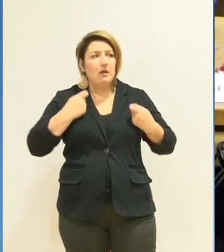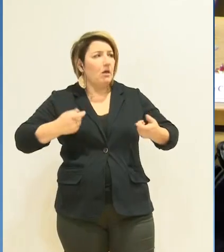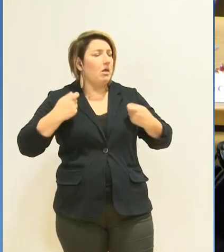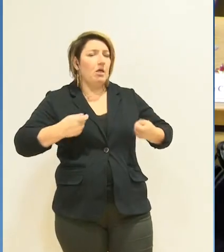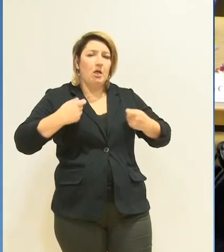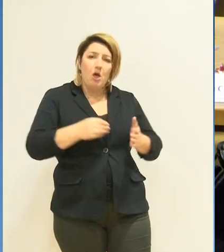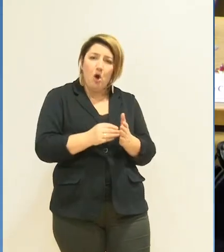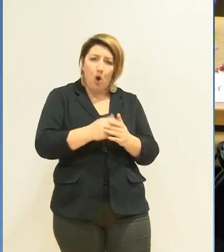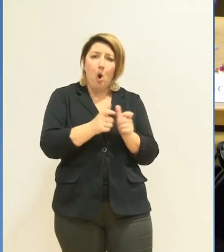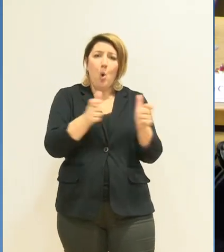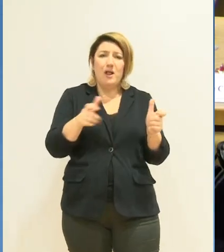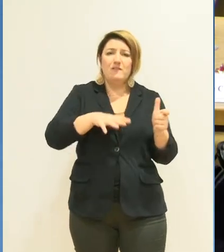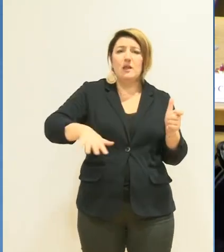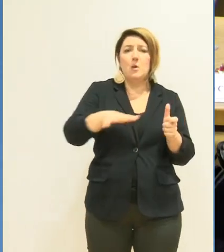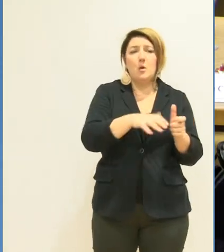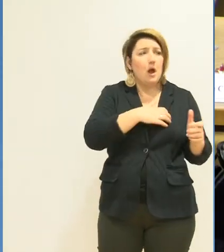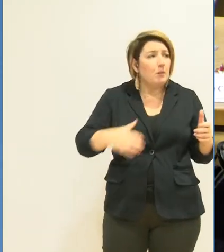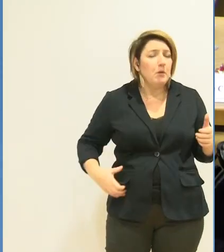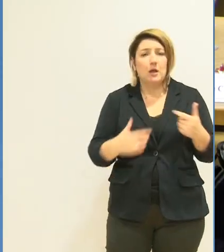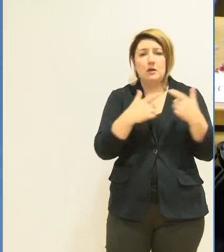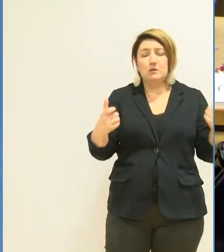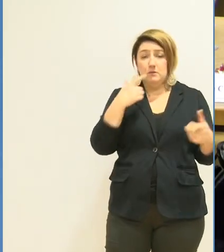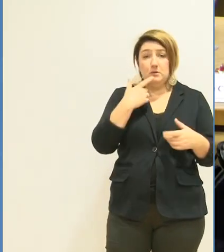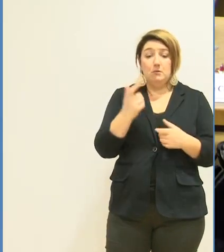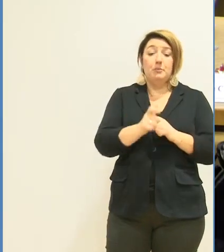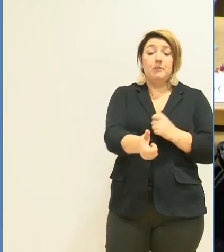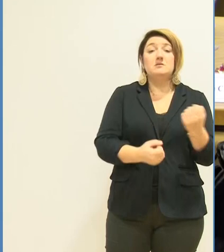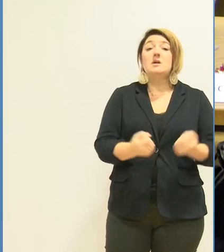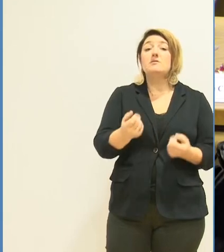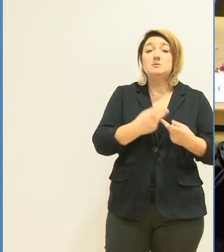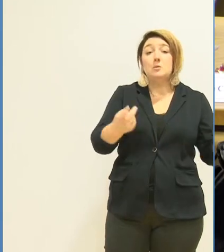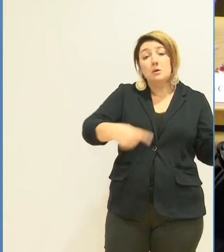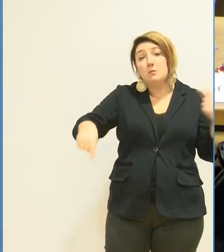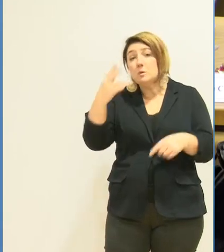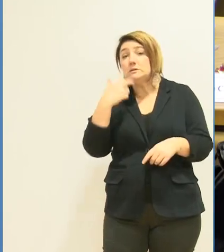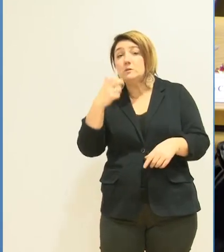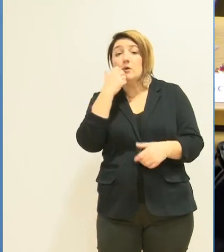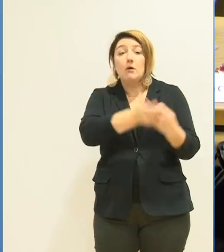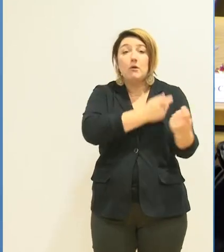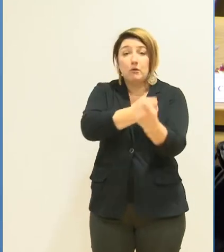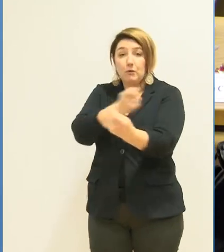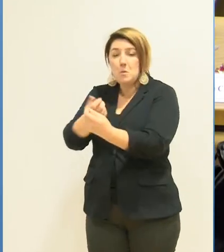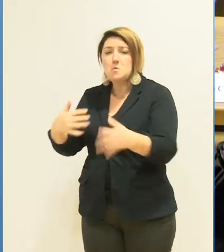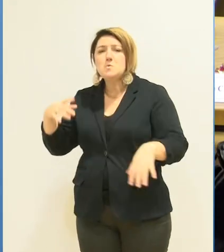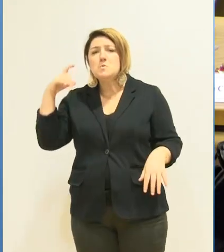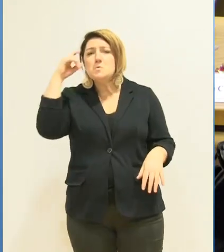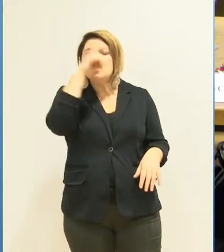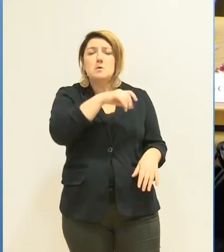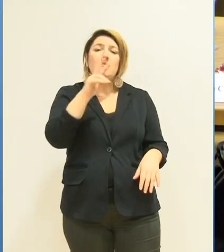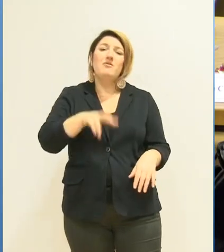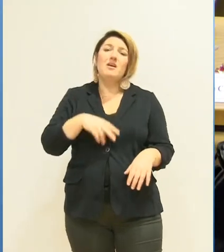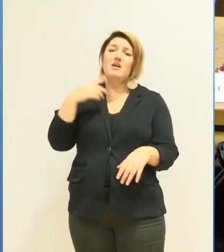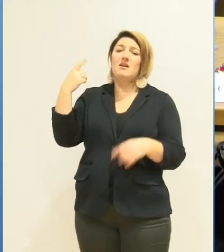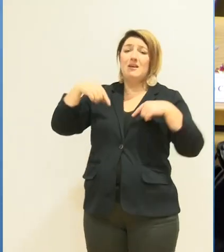avec un impact majeur sur le service public rendu aux citoyennes et aux citoyens s'ils voulaient réduire le pouvoir d'agir